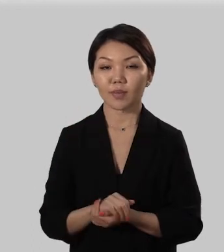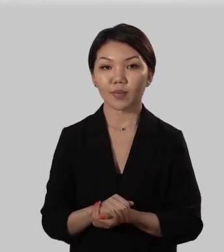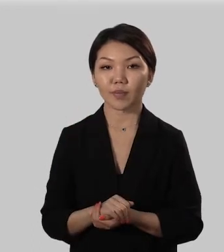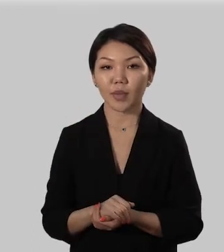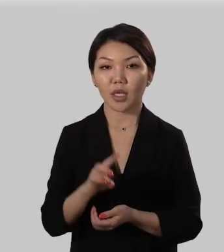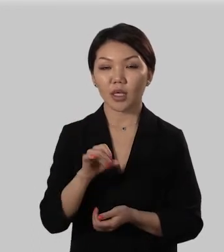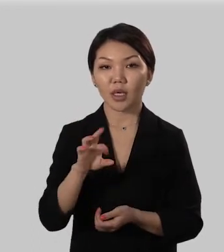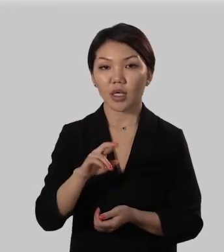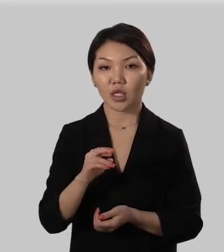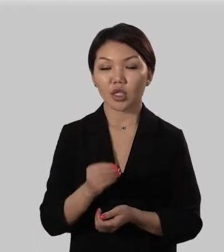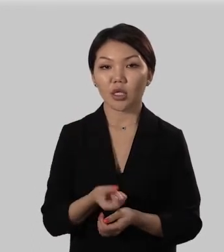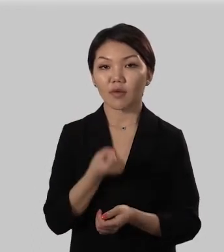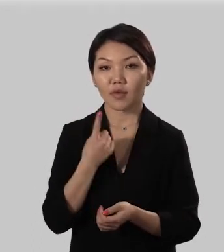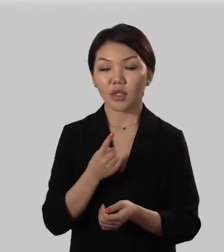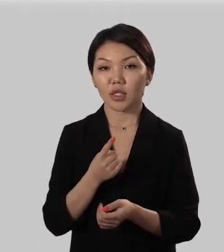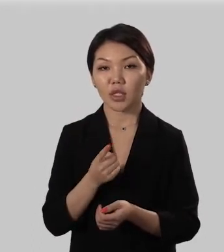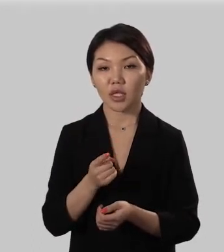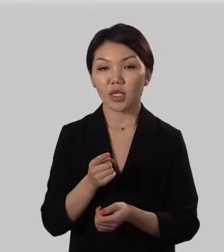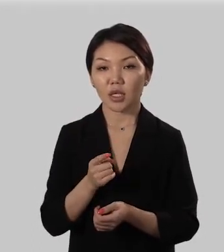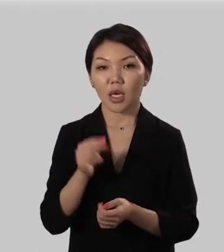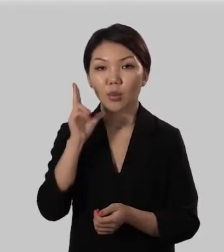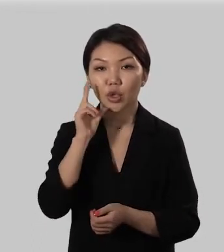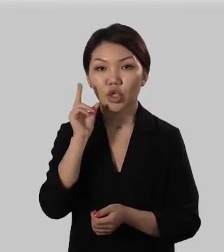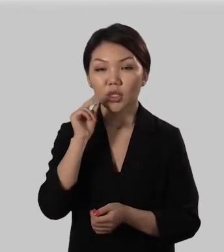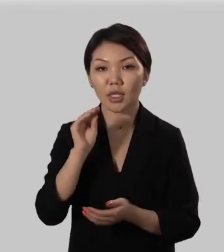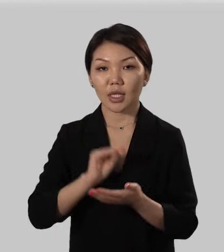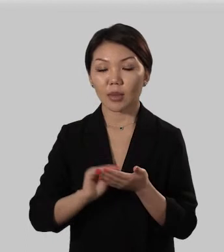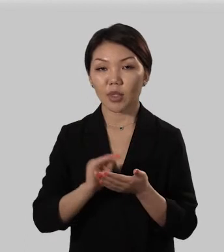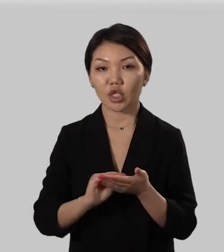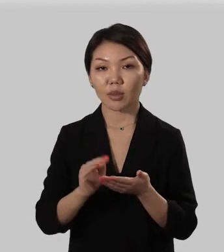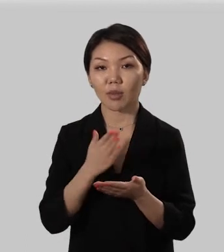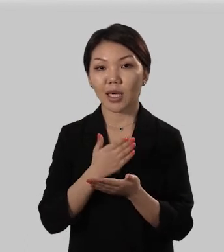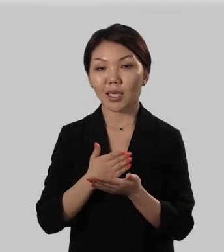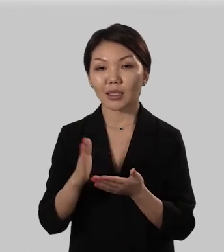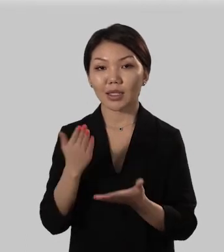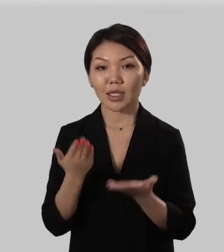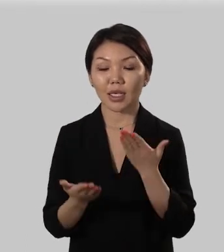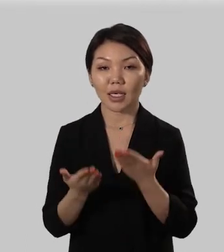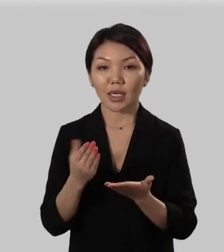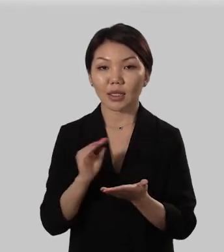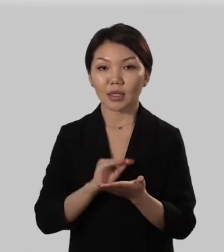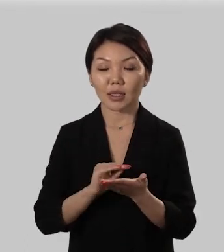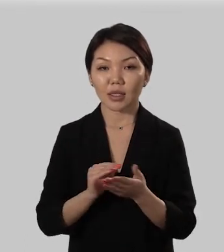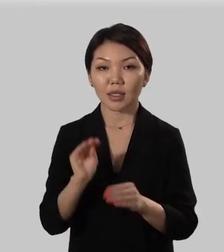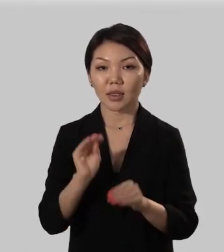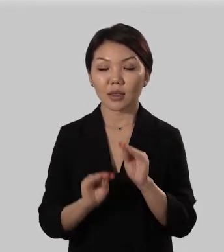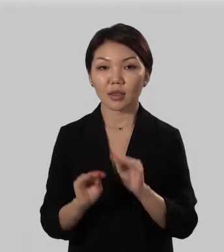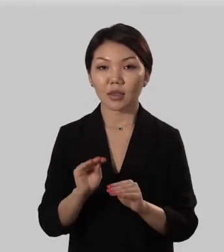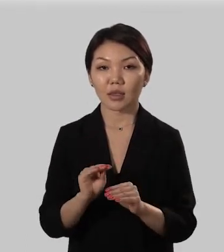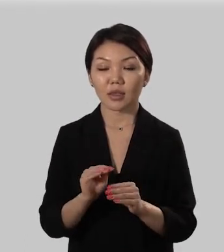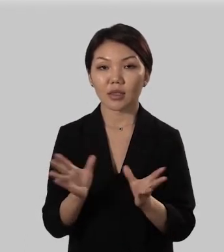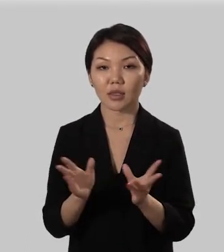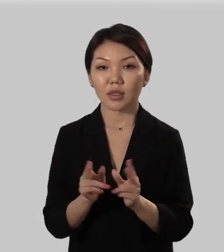наречие образованные от имен числительных напишем раздельно если они образованы из сочетания